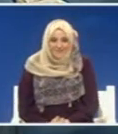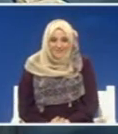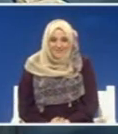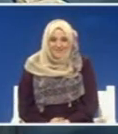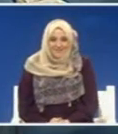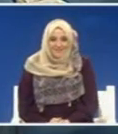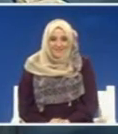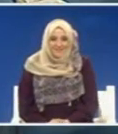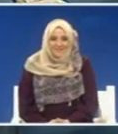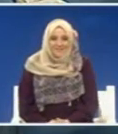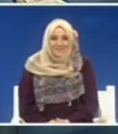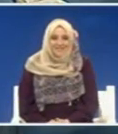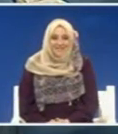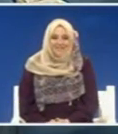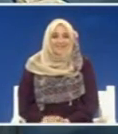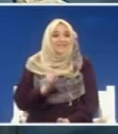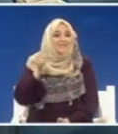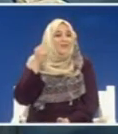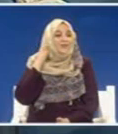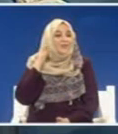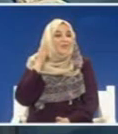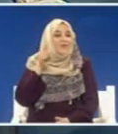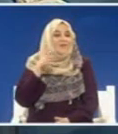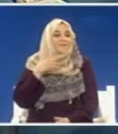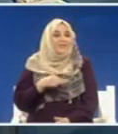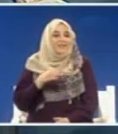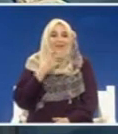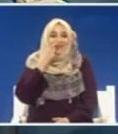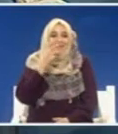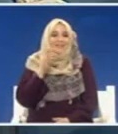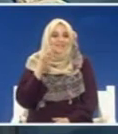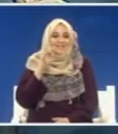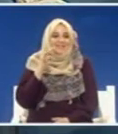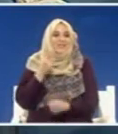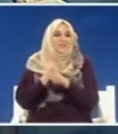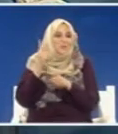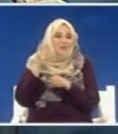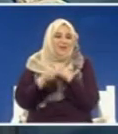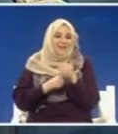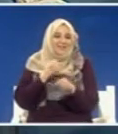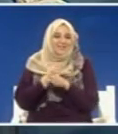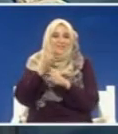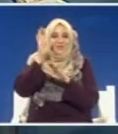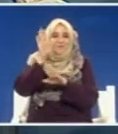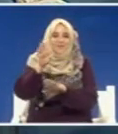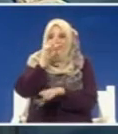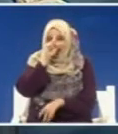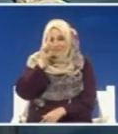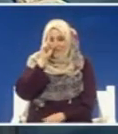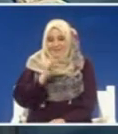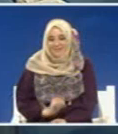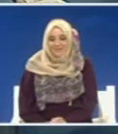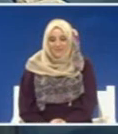يا اخت امها. والطفله هذه والطفله الصغيره هاجر وعندها عامين هذا. الله يحفظها ان شاء الله. الله